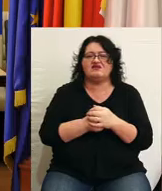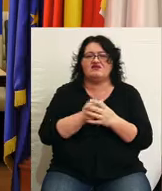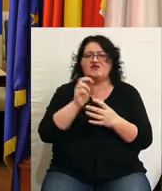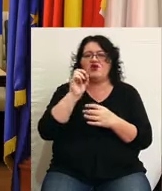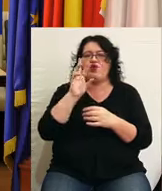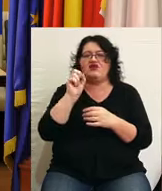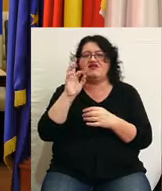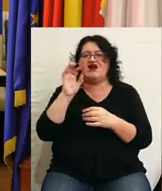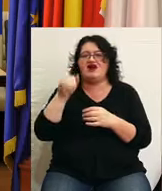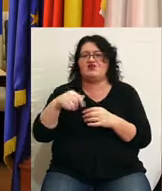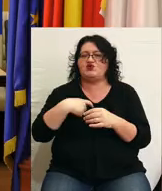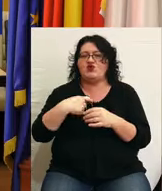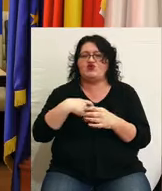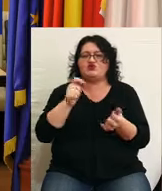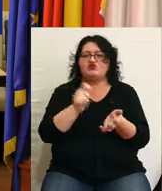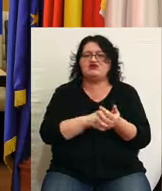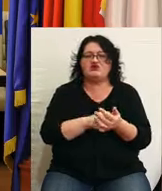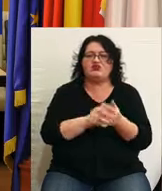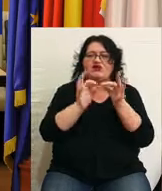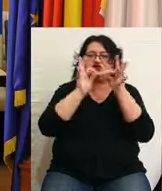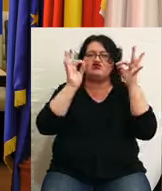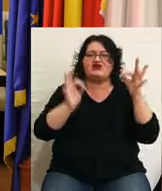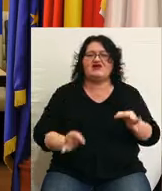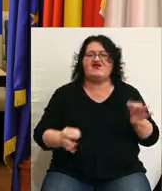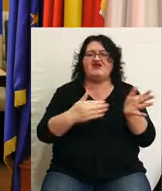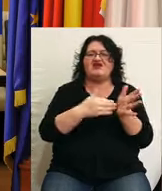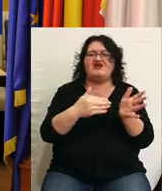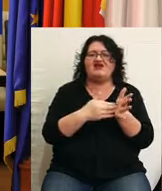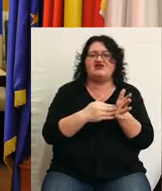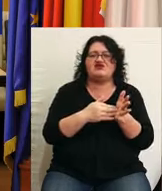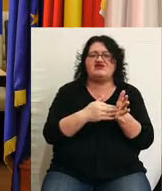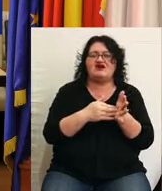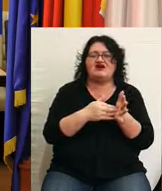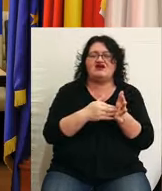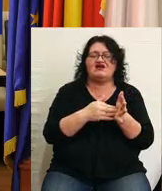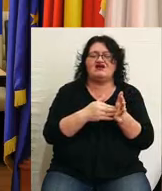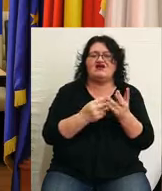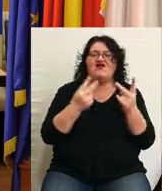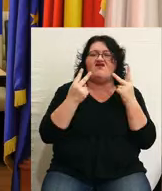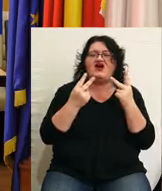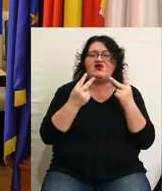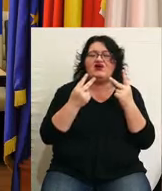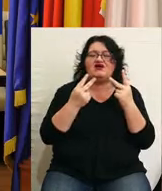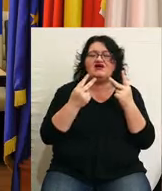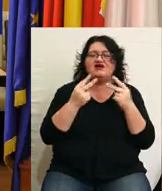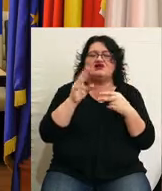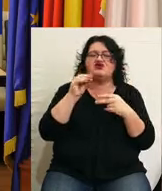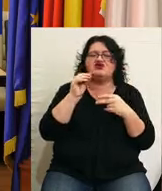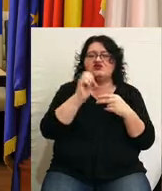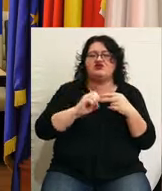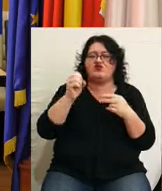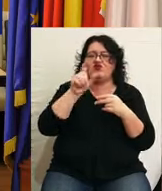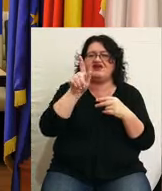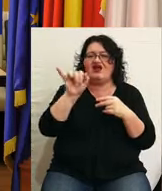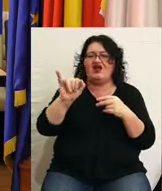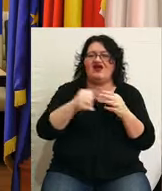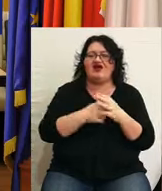Colterm nu a putut să cumpere certificatele necesare în valoare de în jur de 50 de milioane de